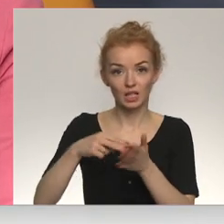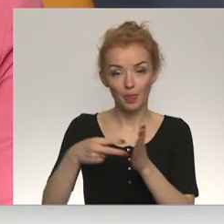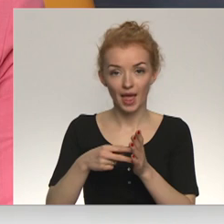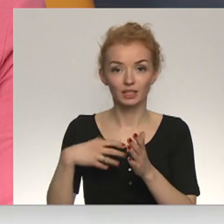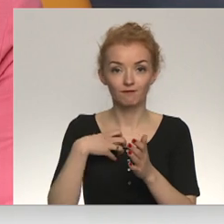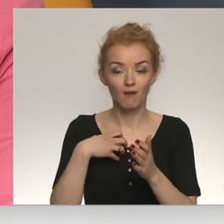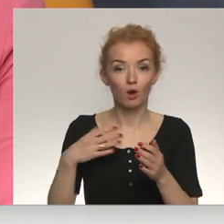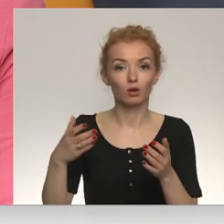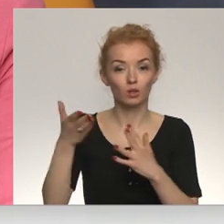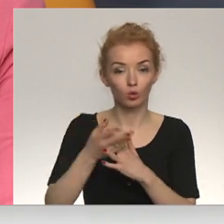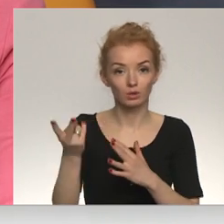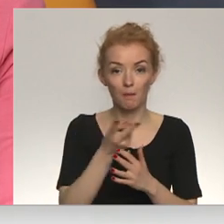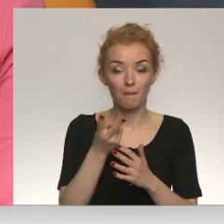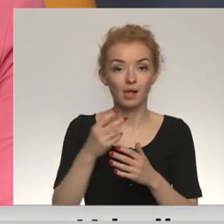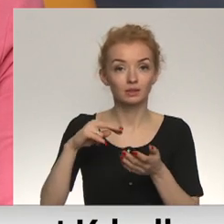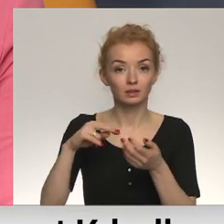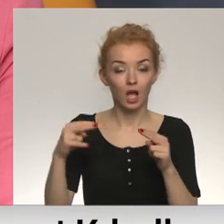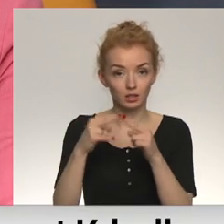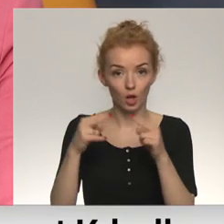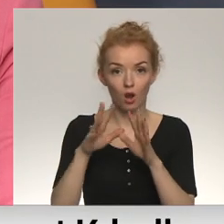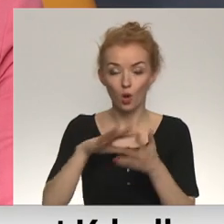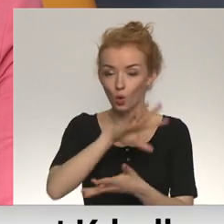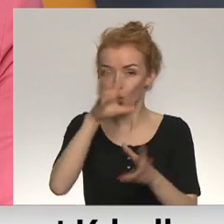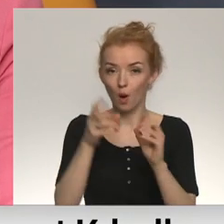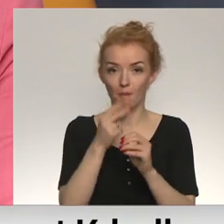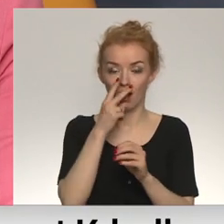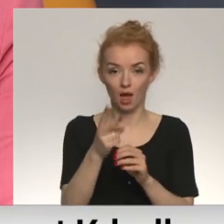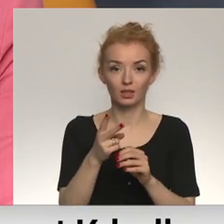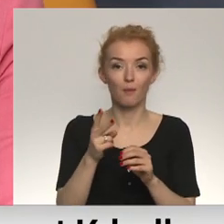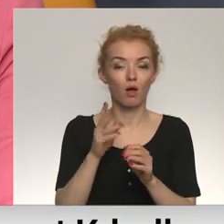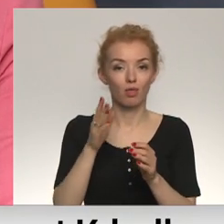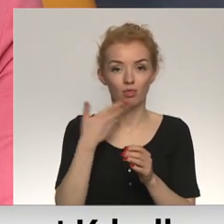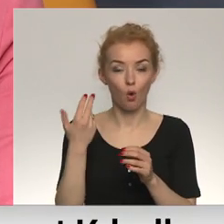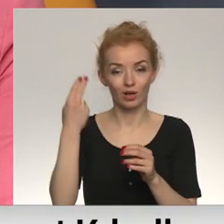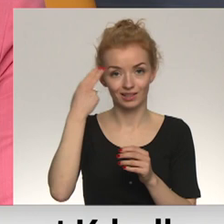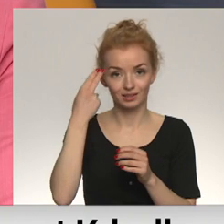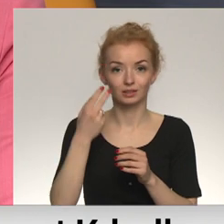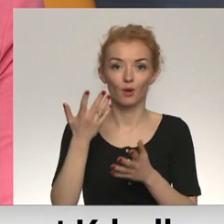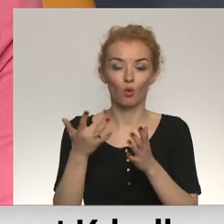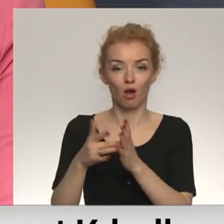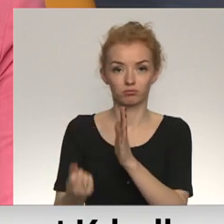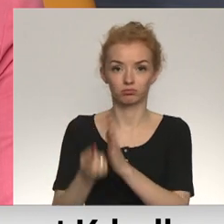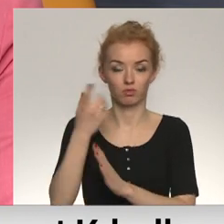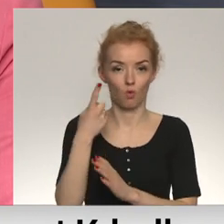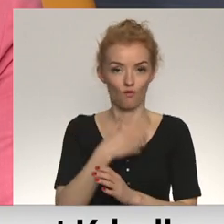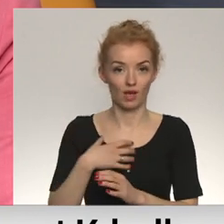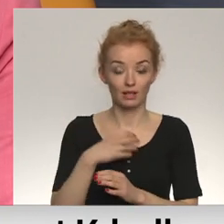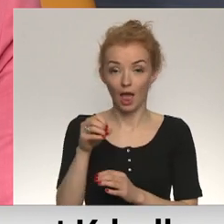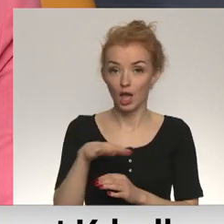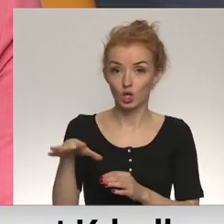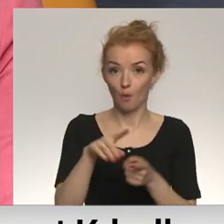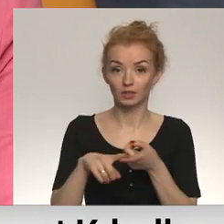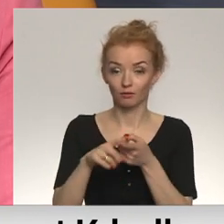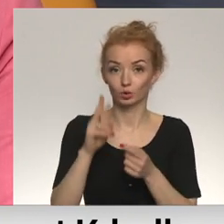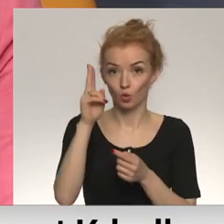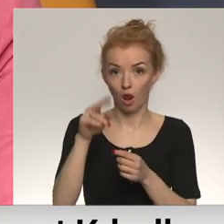jāsaskaņo savstarpēji, lai mēs redzam visu kopējo ainu bez tāda riska, ka kāds varbūt būs nevajadzīgs. Ja Eiropas Savienības soļi